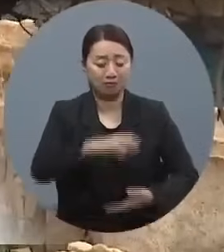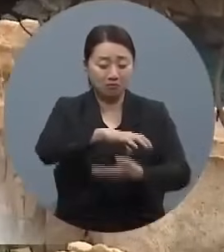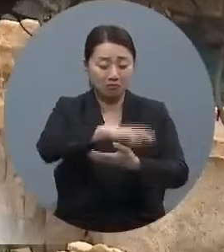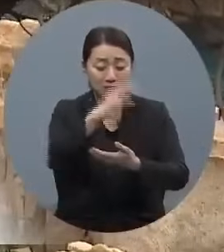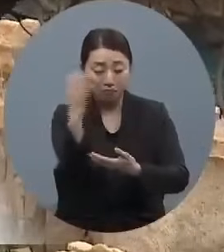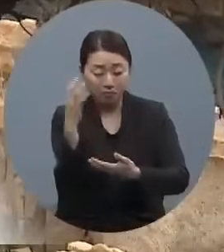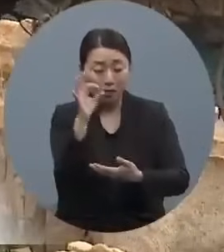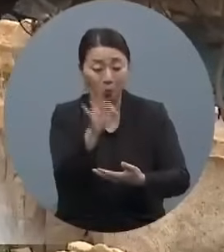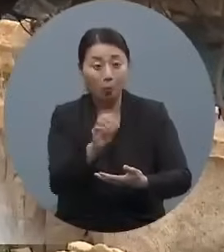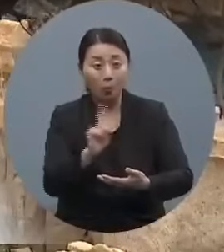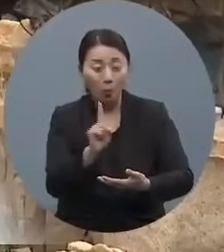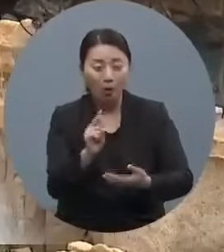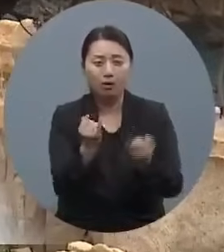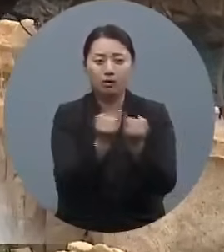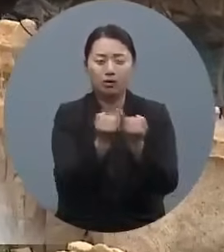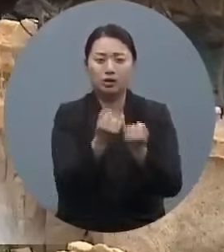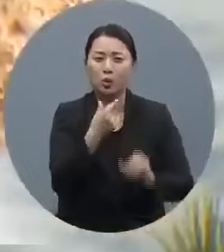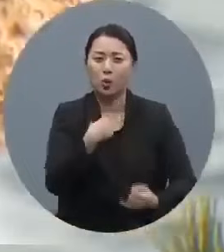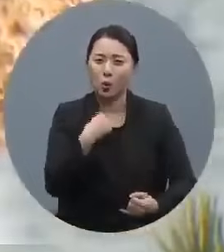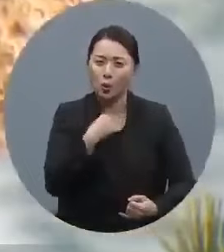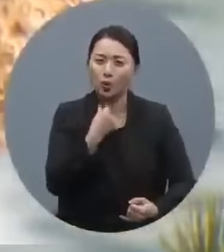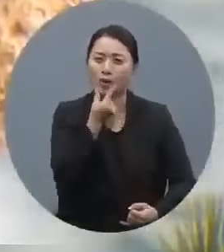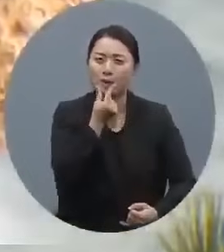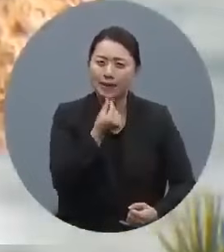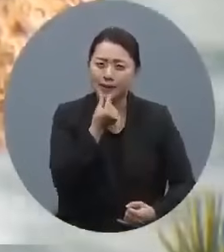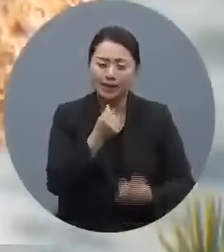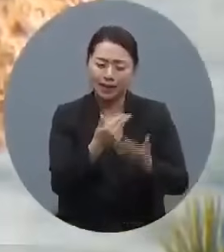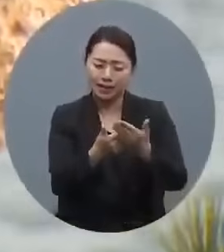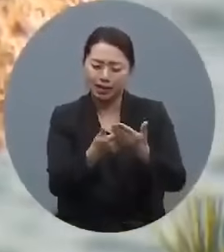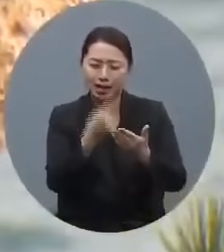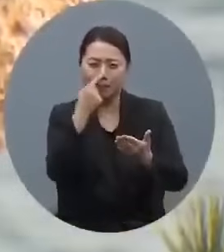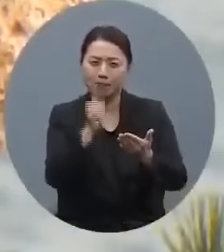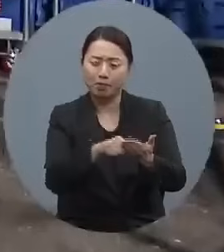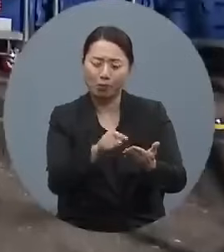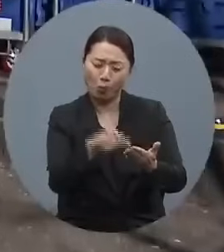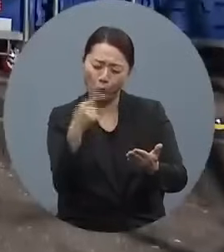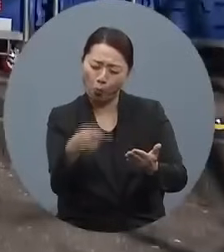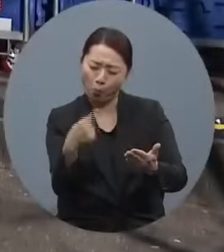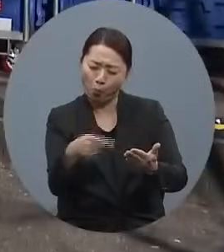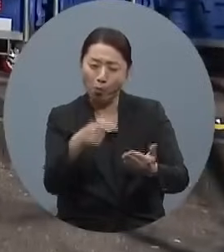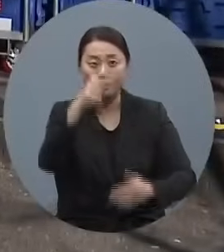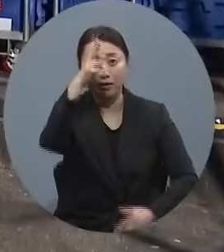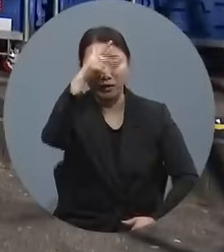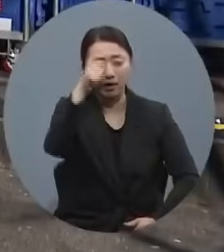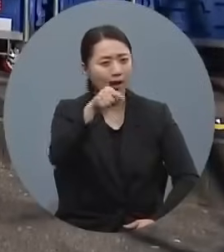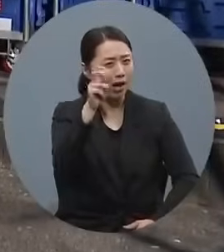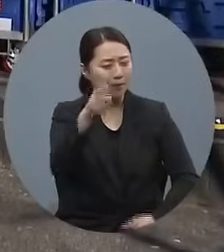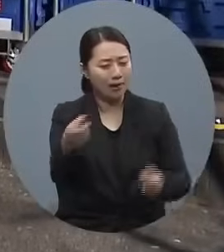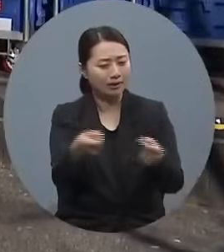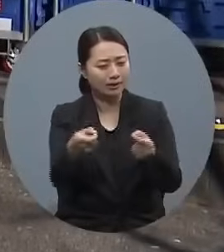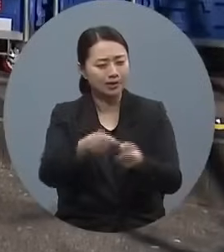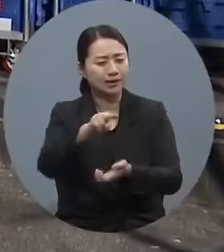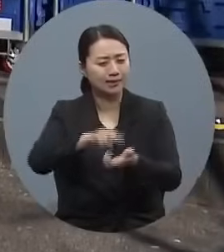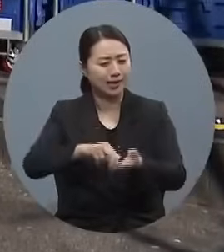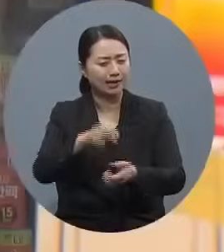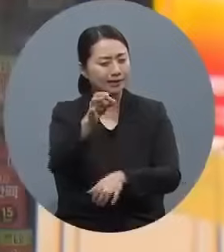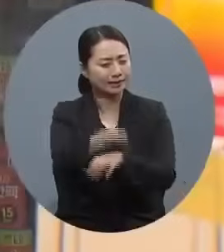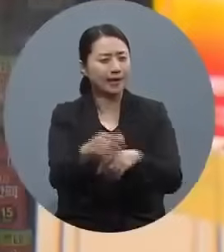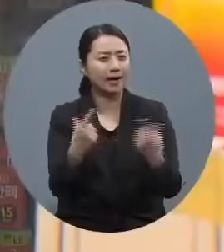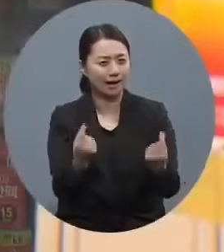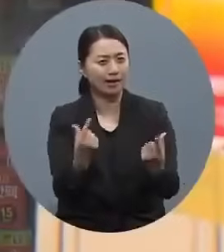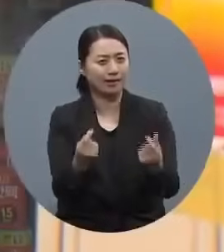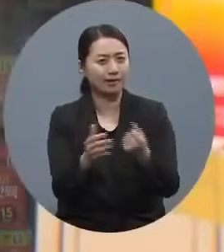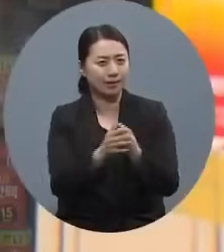박스 안에서 여성속 과 남성 손거울이 나왔습니다 경찰은 범인이 근처 상점에서이 물건들을